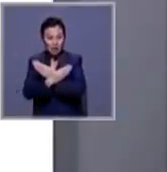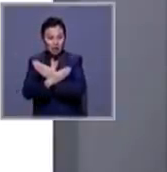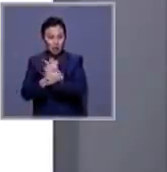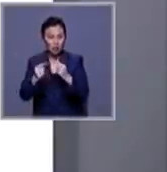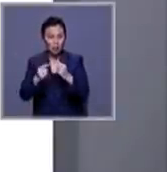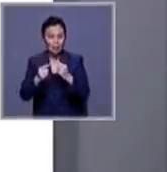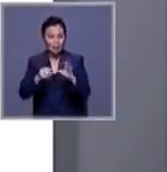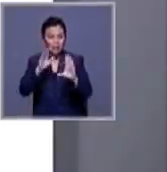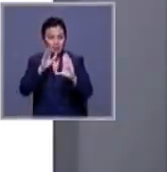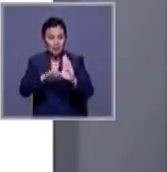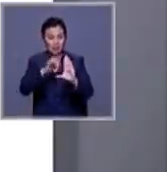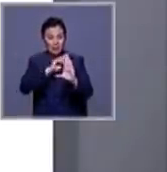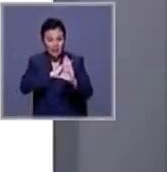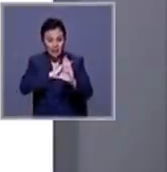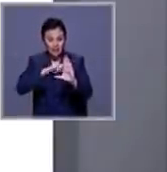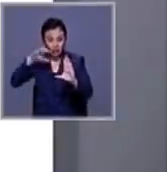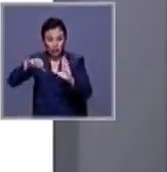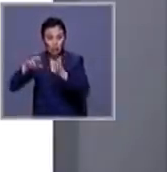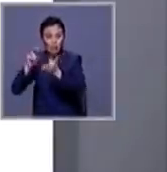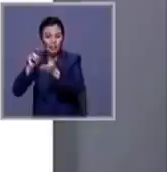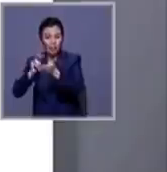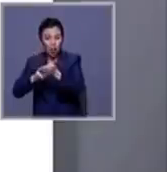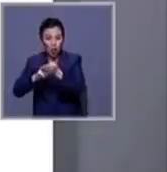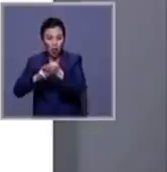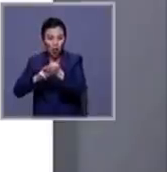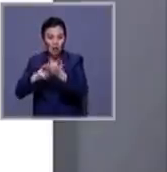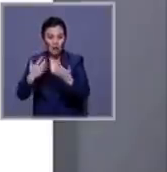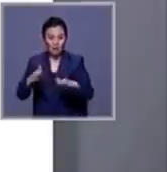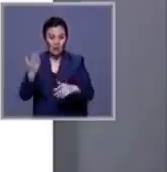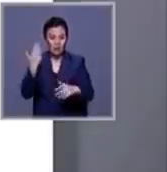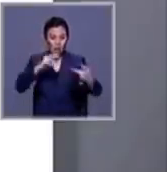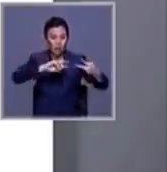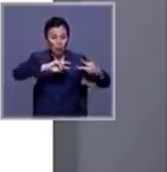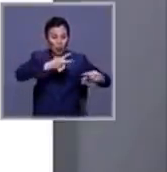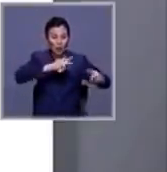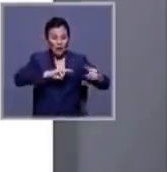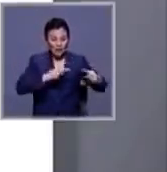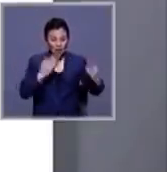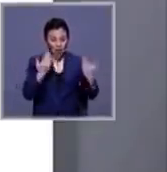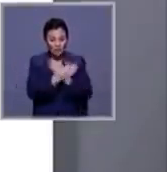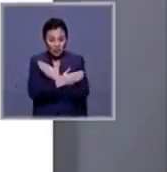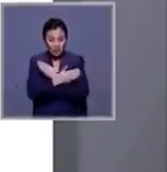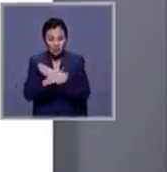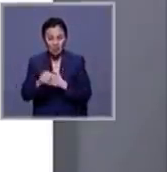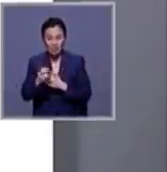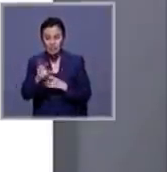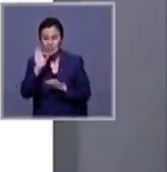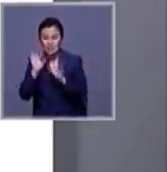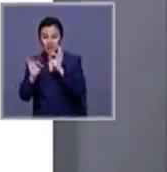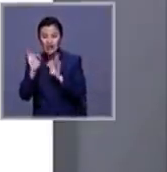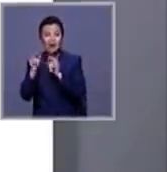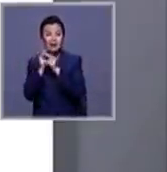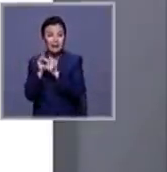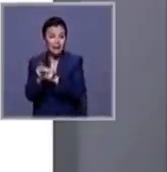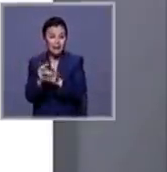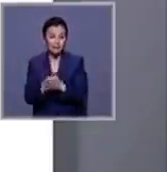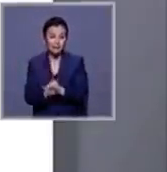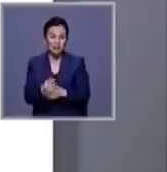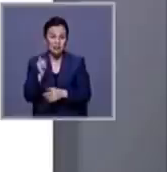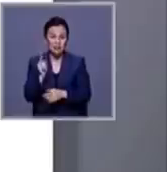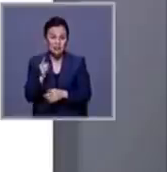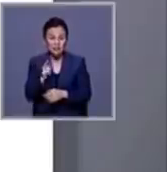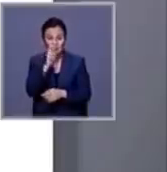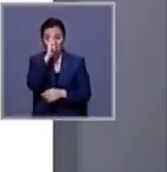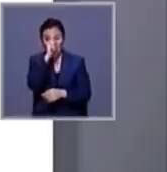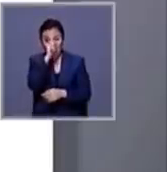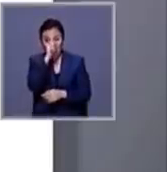องค์กรรับรองแล้วก็จากที่แบบว่าเลือกไข้กันก็มาเป็นแบบเลือกกันเองส ฉะนั้นไอ้สิ่งที่จะมีชัยหวังจะทดลองก็ไม่